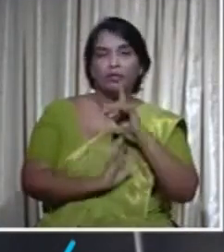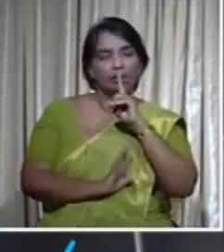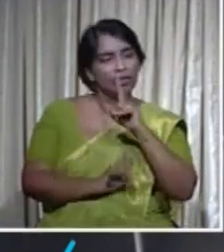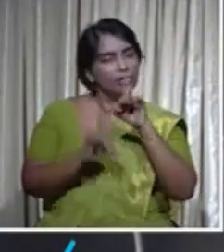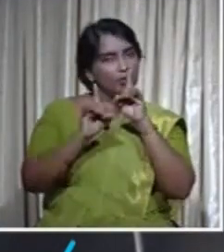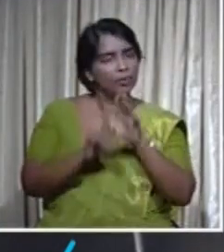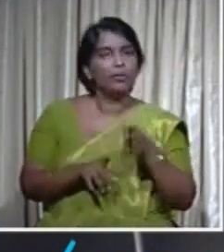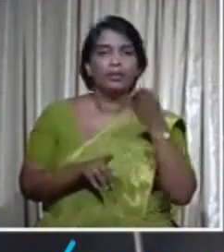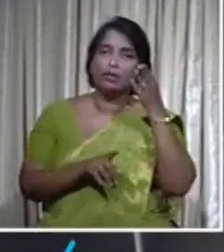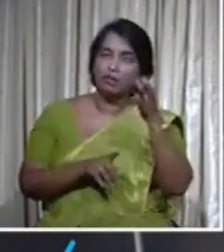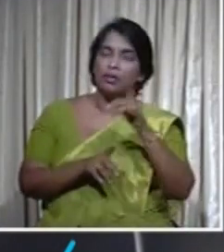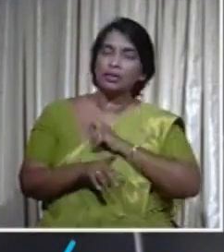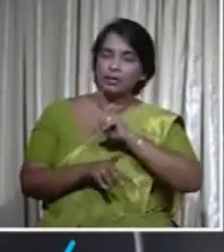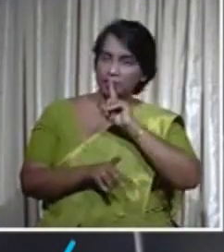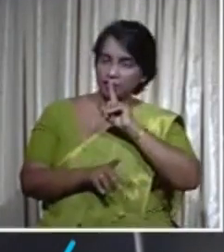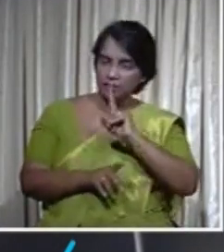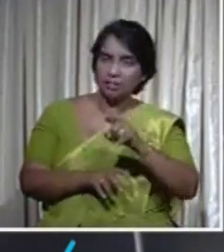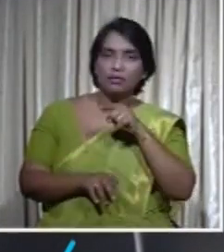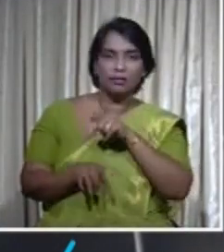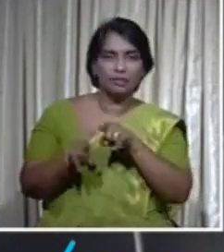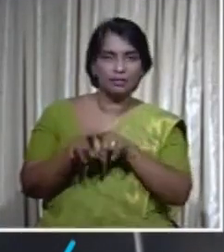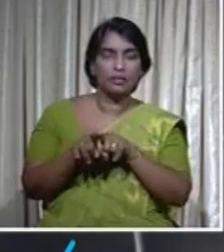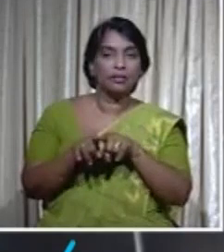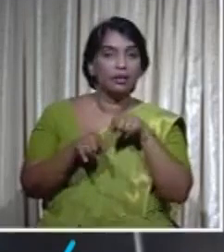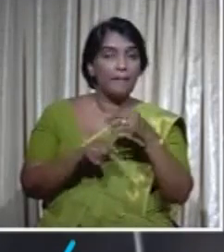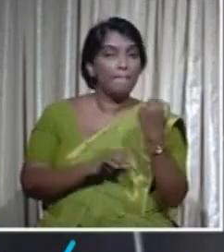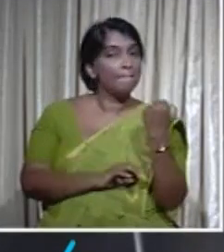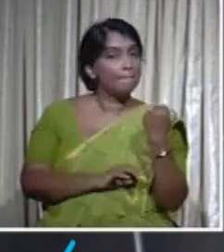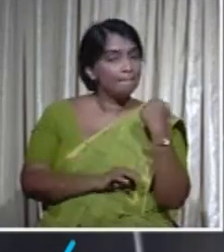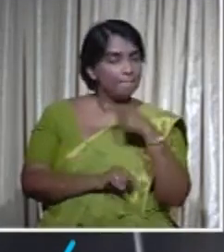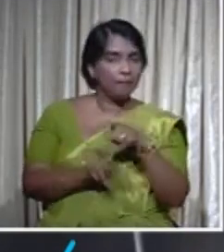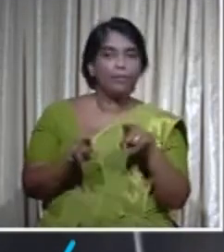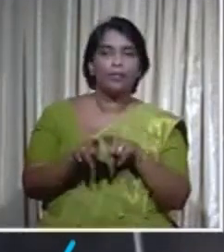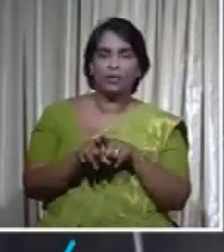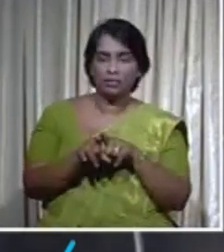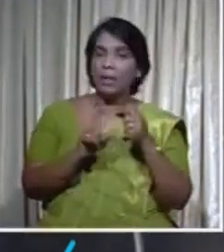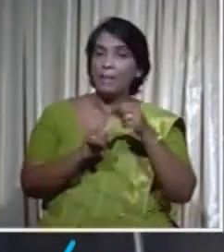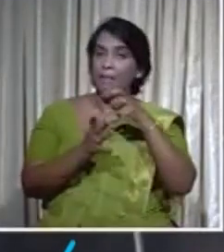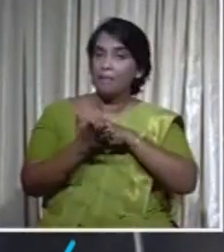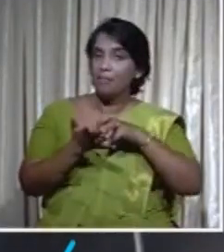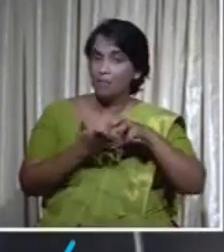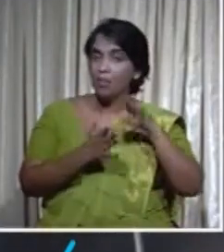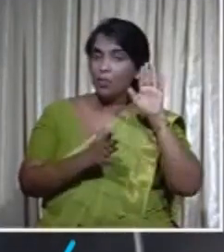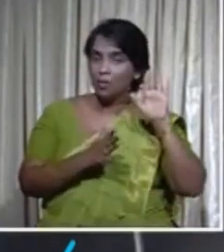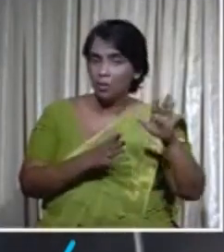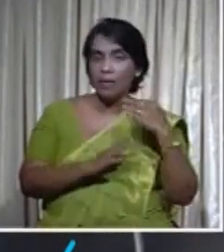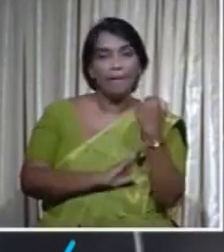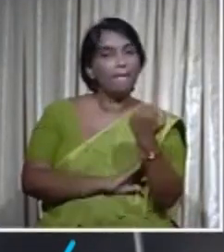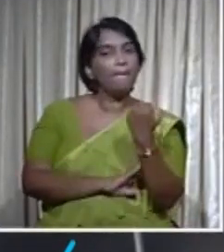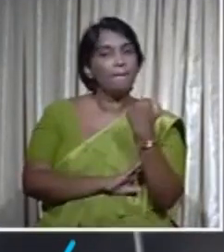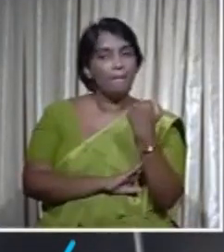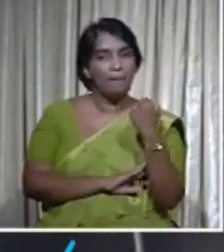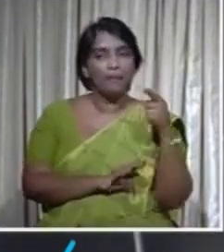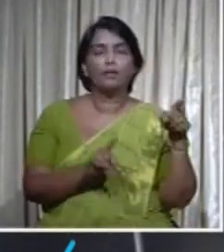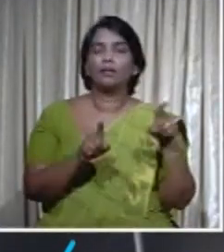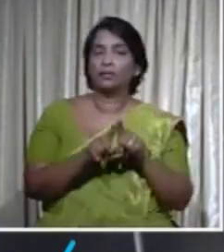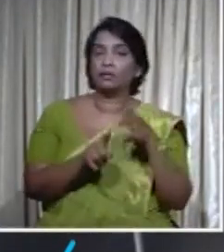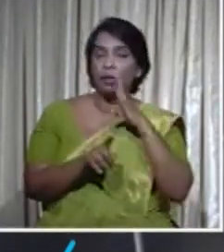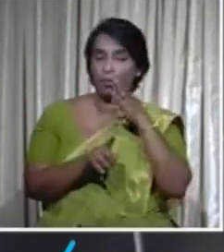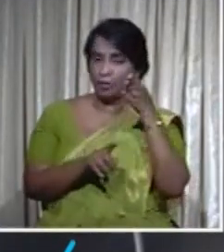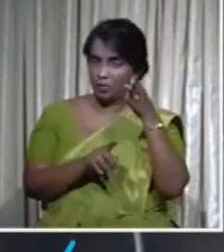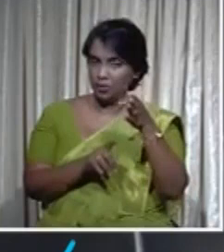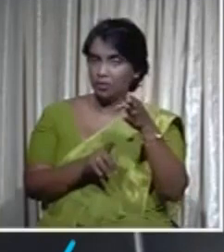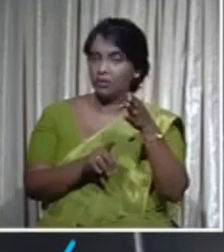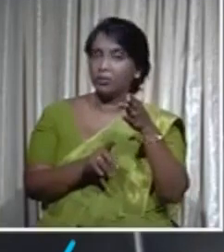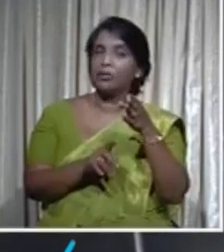இருக்கின்றோம் இந்த அதிகாரங்களை மாகாண சபையிலே இருக்கின்ற அதிகாரங்களை நீங்கள் மீளப் பெற்றிருக்கிறீர்கள் அதை